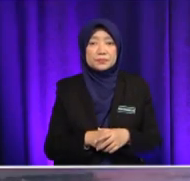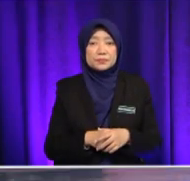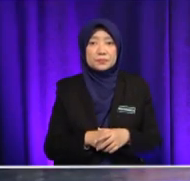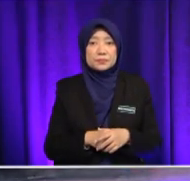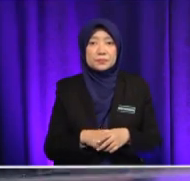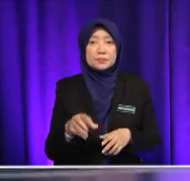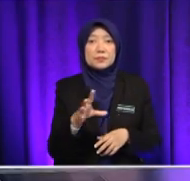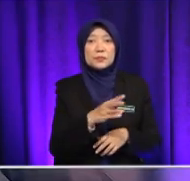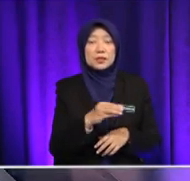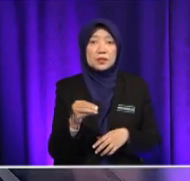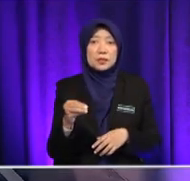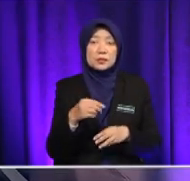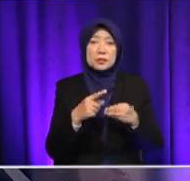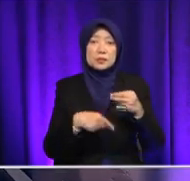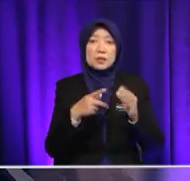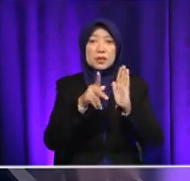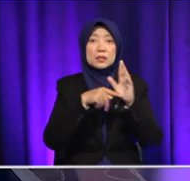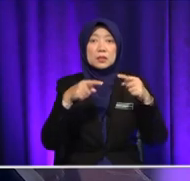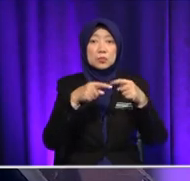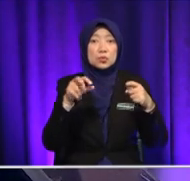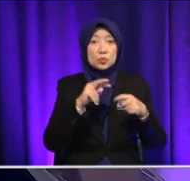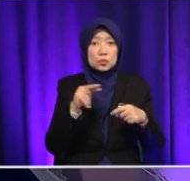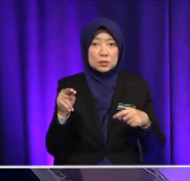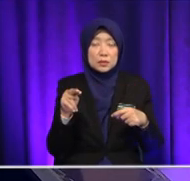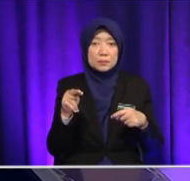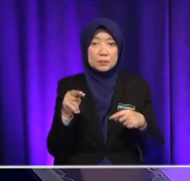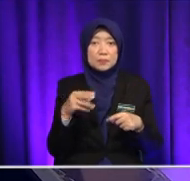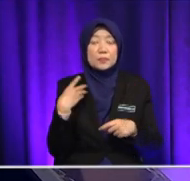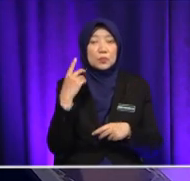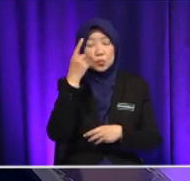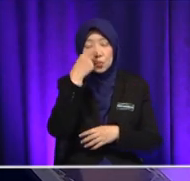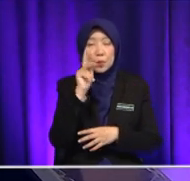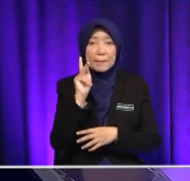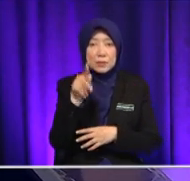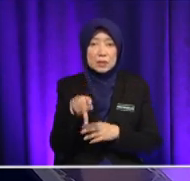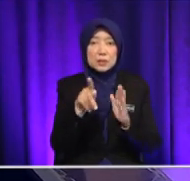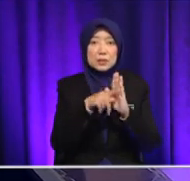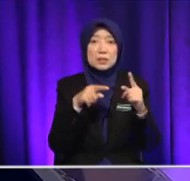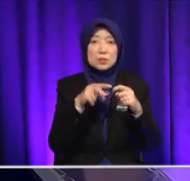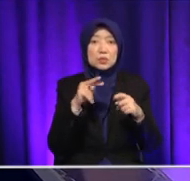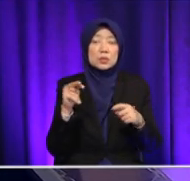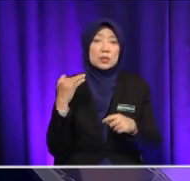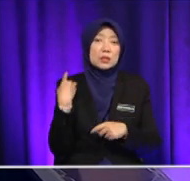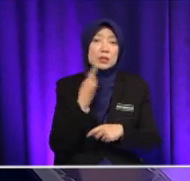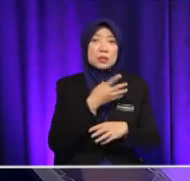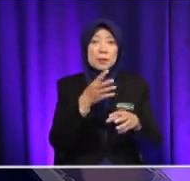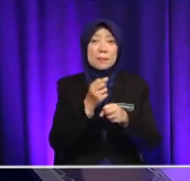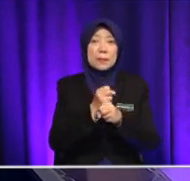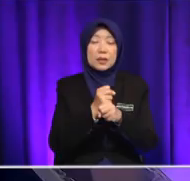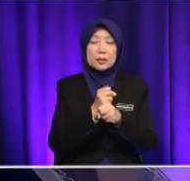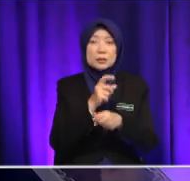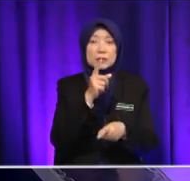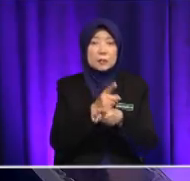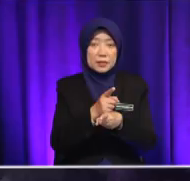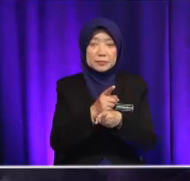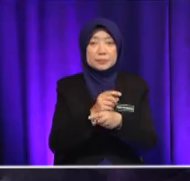Dan juga berkenaan keputusan juga ke Ego? Apa dia? Kita untuk memastikan bahawa keputusan kita poli tadi tepatlah. Okey. Kalau